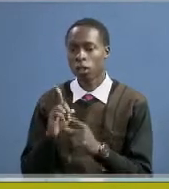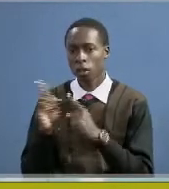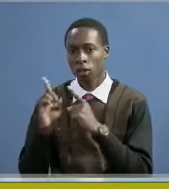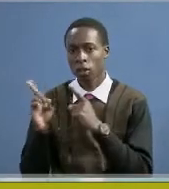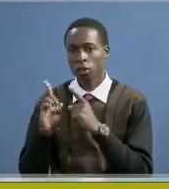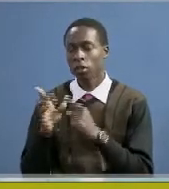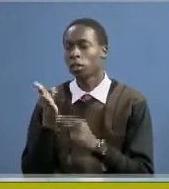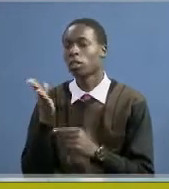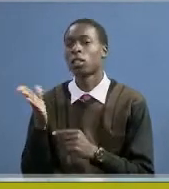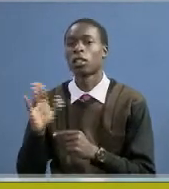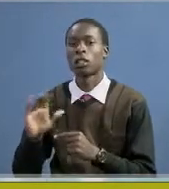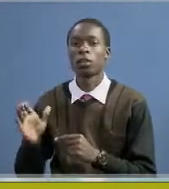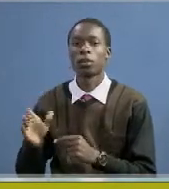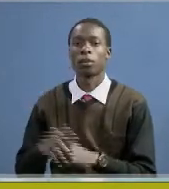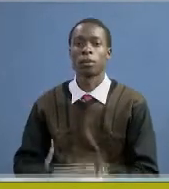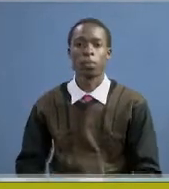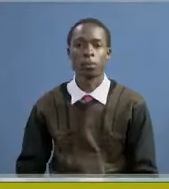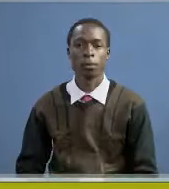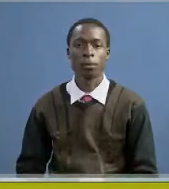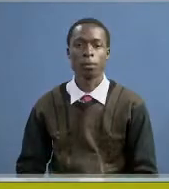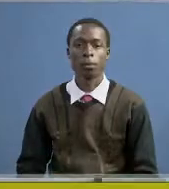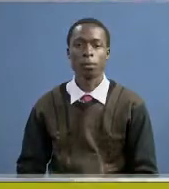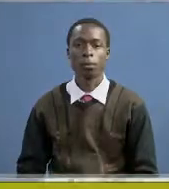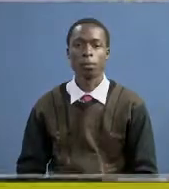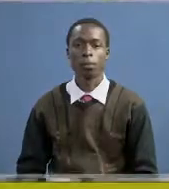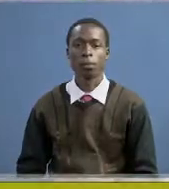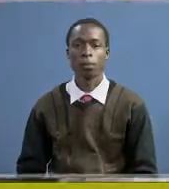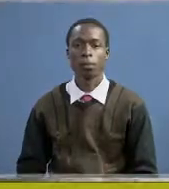katika kaunti hiyo.